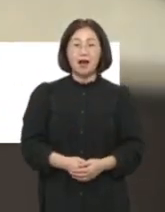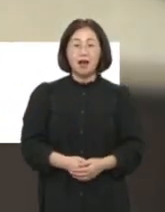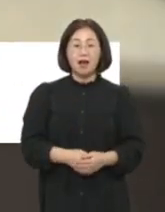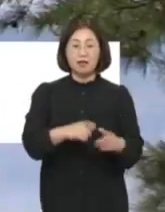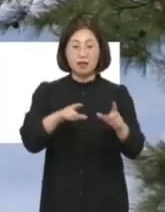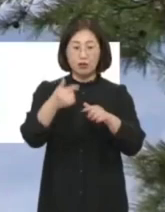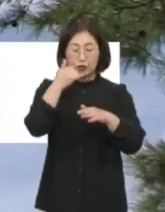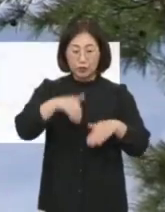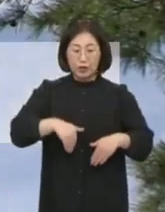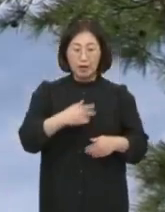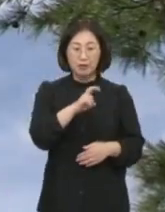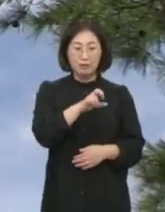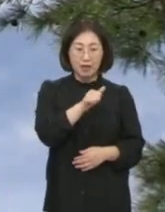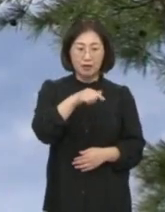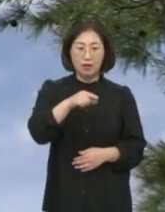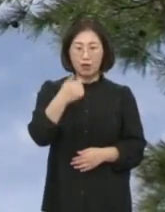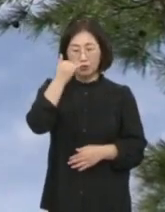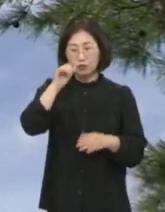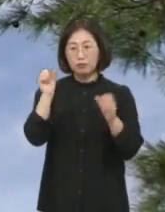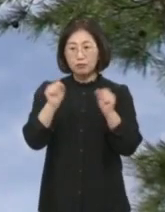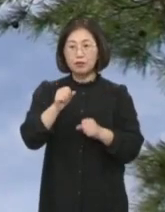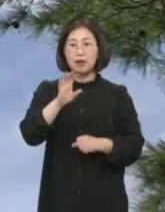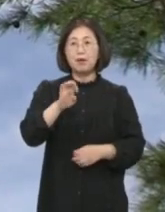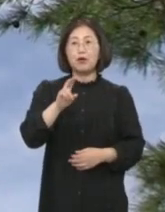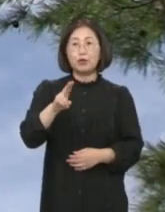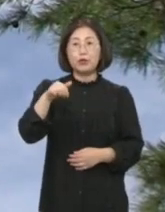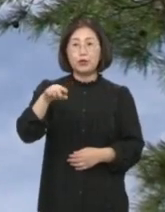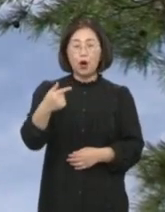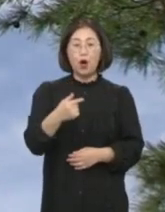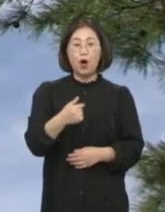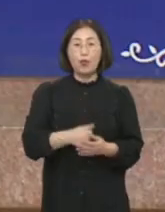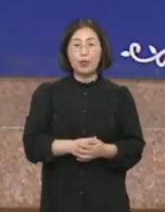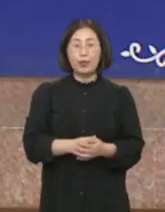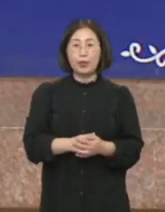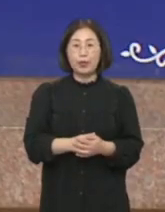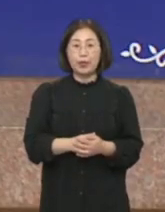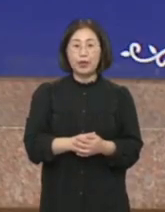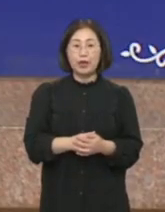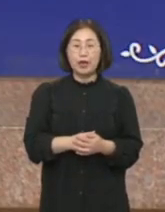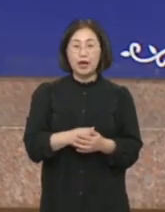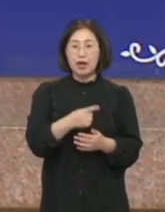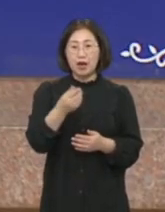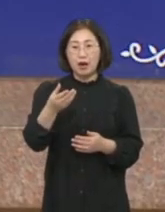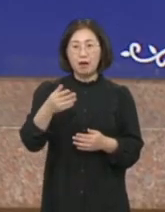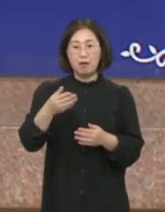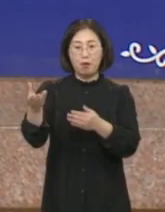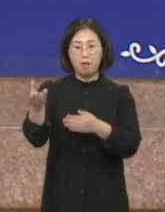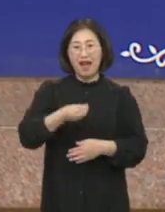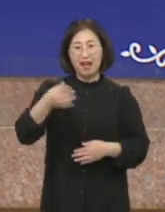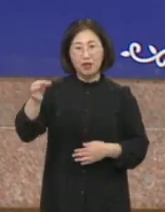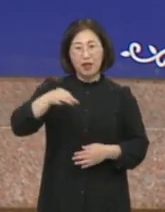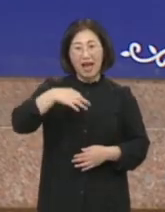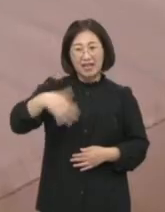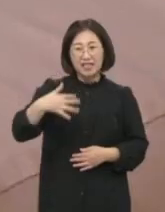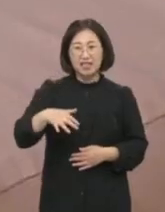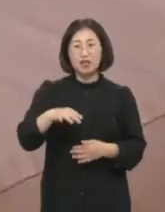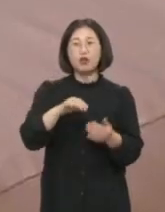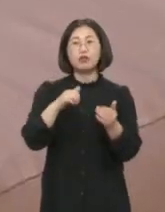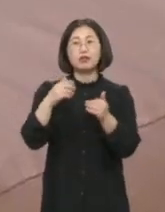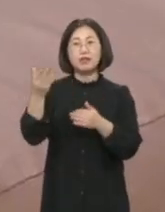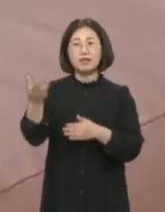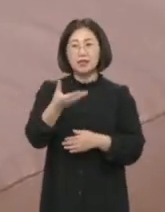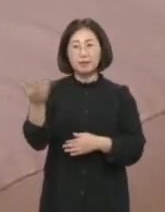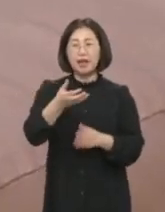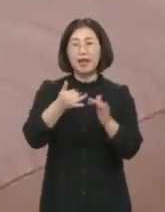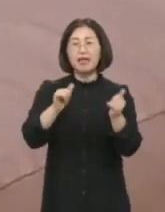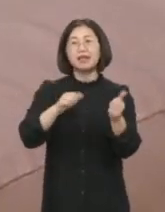지론 충남 25건 충북 4건 등이며 미반 사유는 임대인의 사망과 상속인 파산 등이었으며